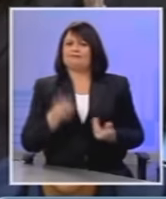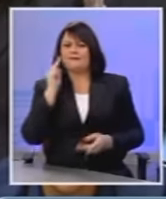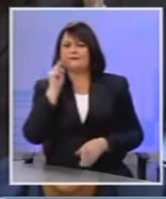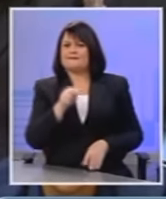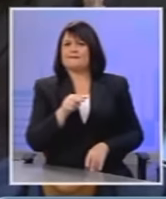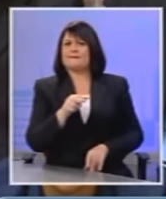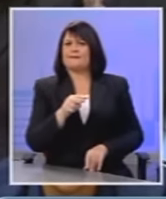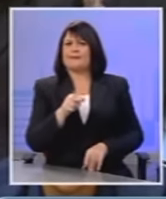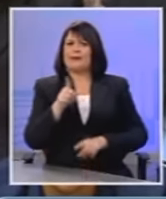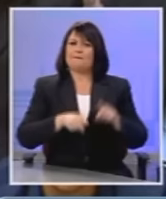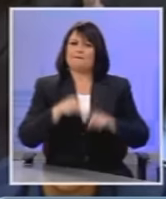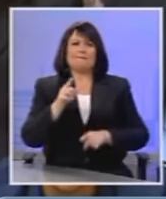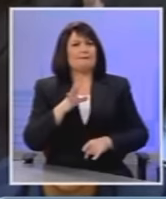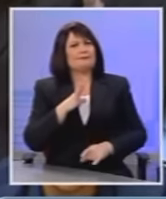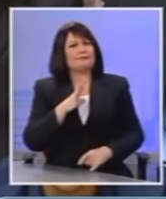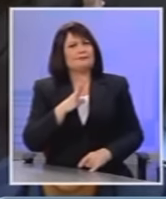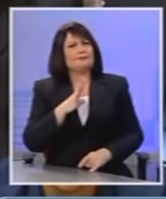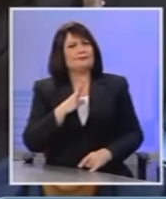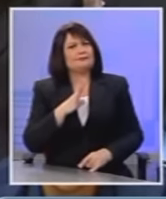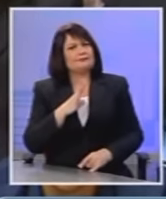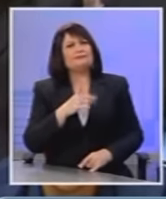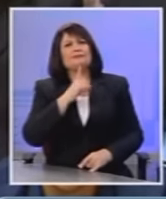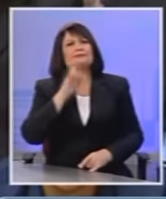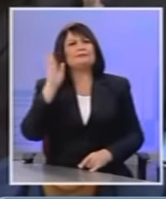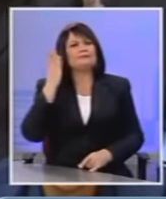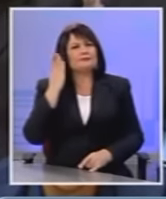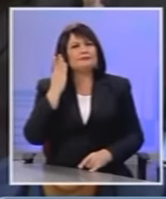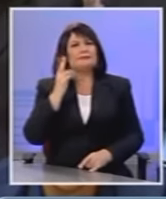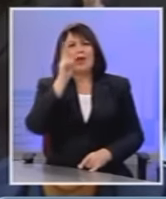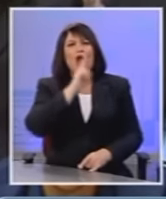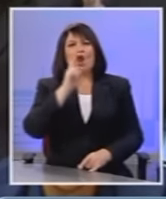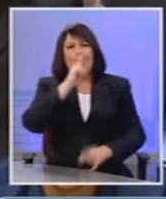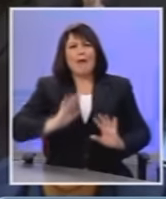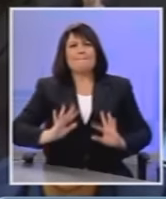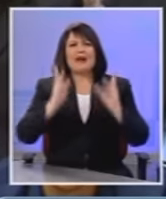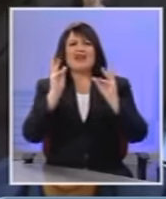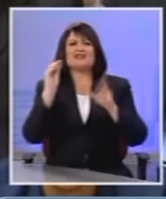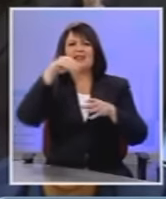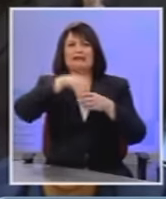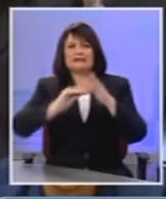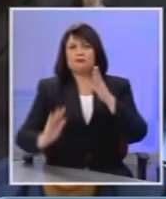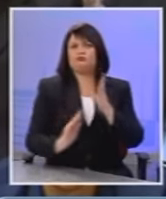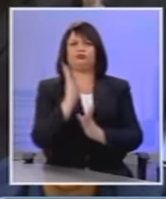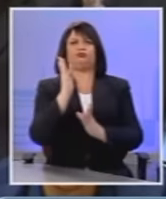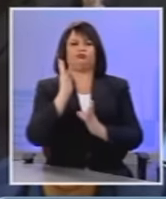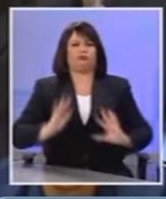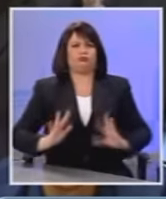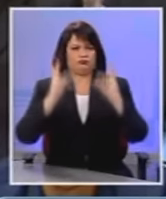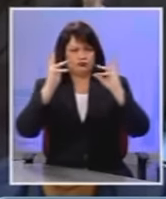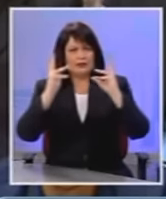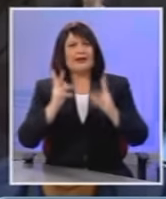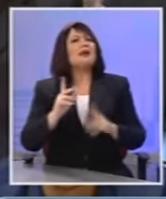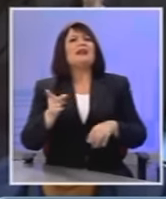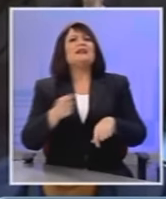για ορισμένους ο Μπολσεβίκος που κρύβεται μέσα σας έρχεται στην επιφάνεια και φτάνετε στο σημείο